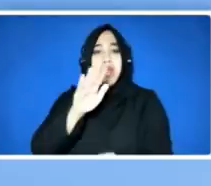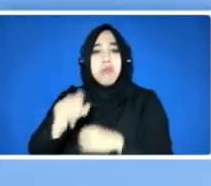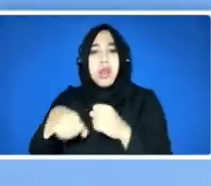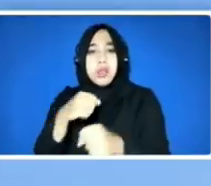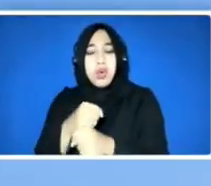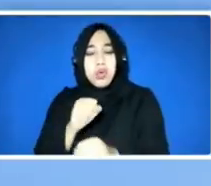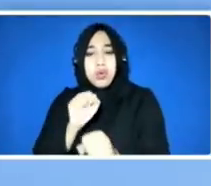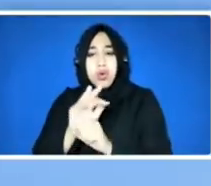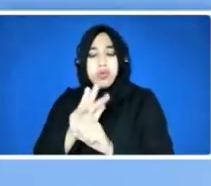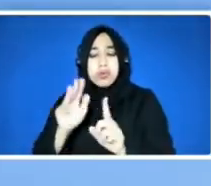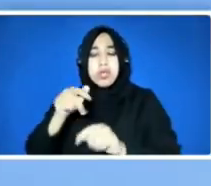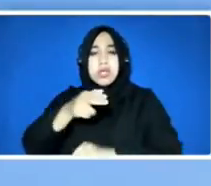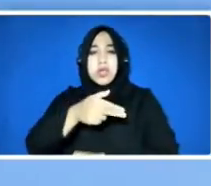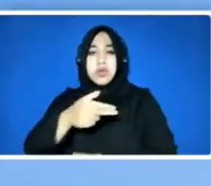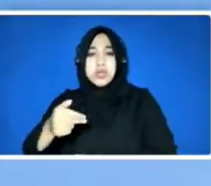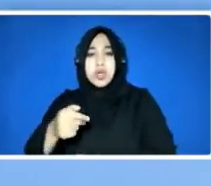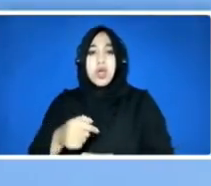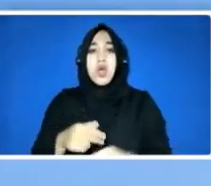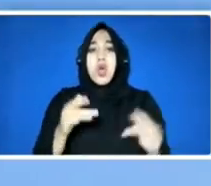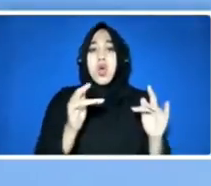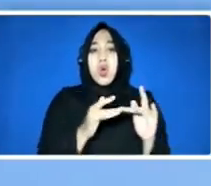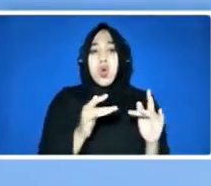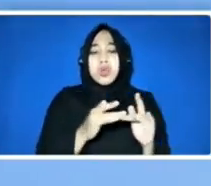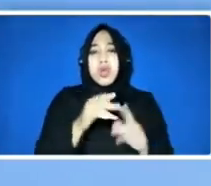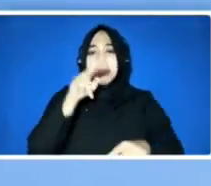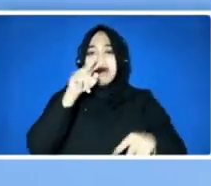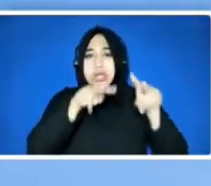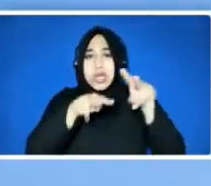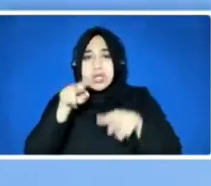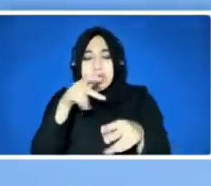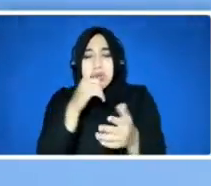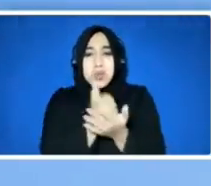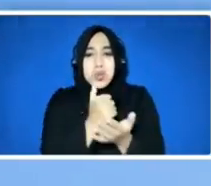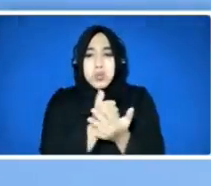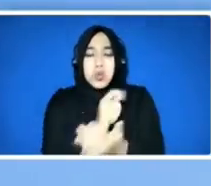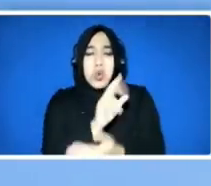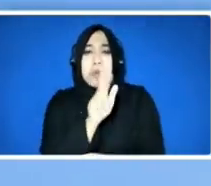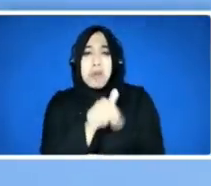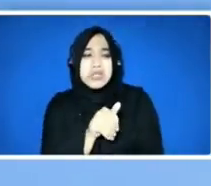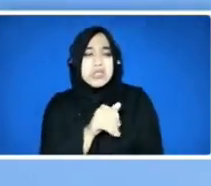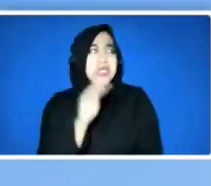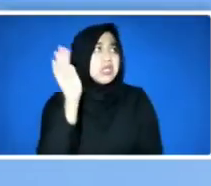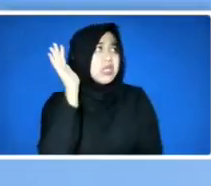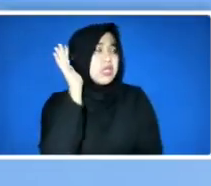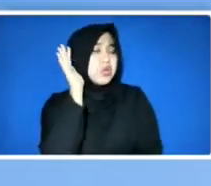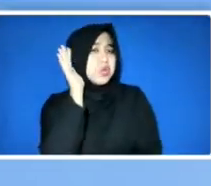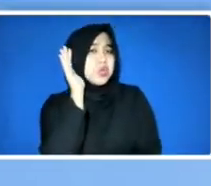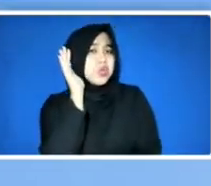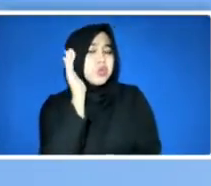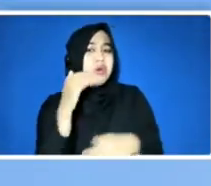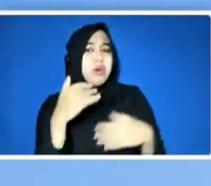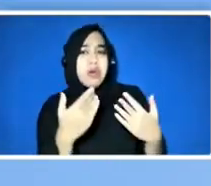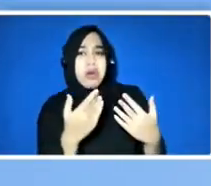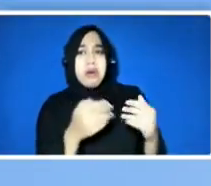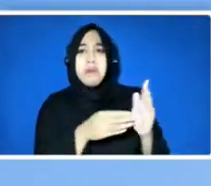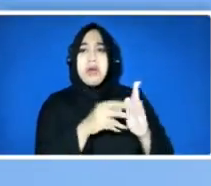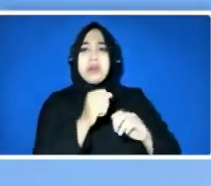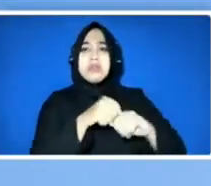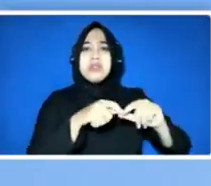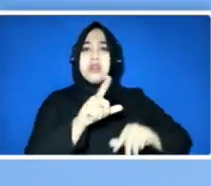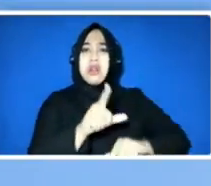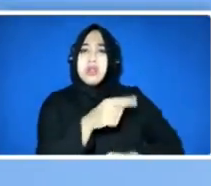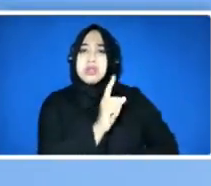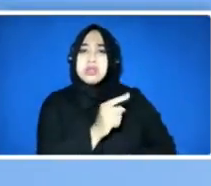Indonesia, kontak tracing itu masih merupakan isu yang relatively marginal gitu,